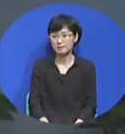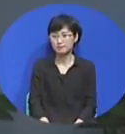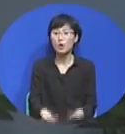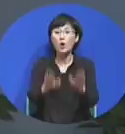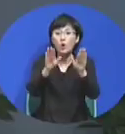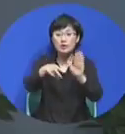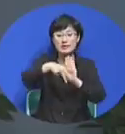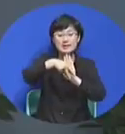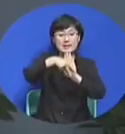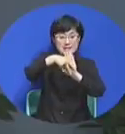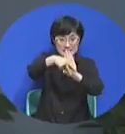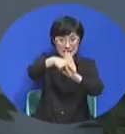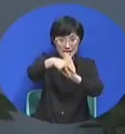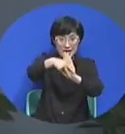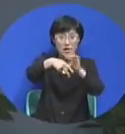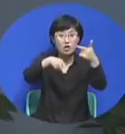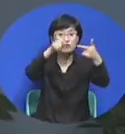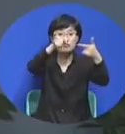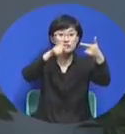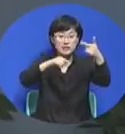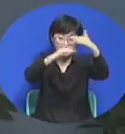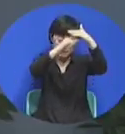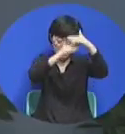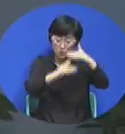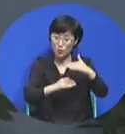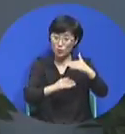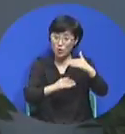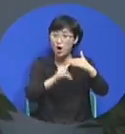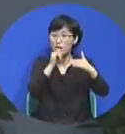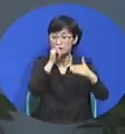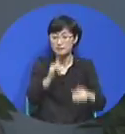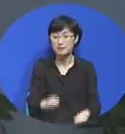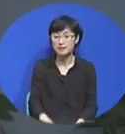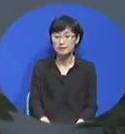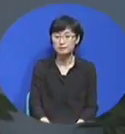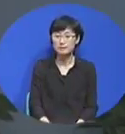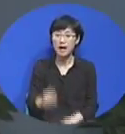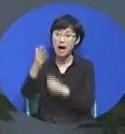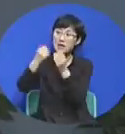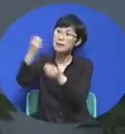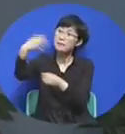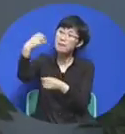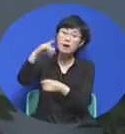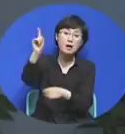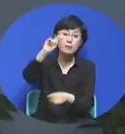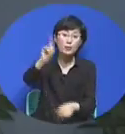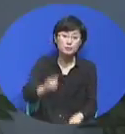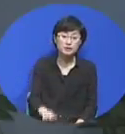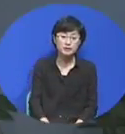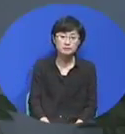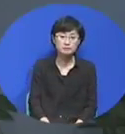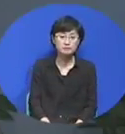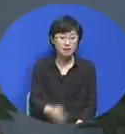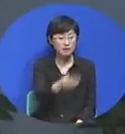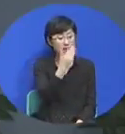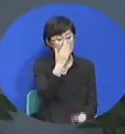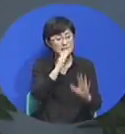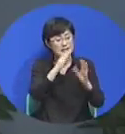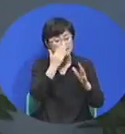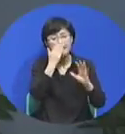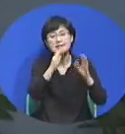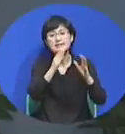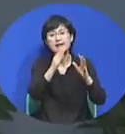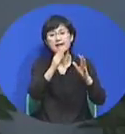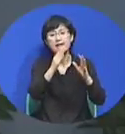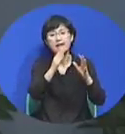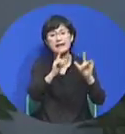오늘 본문 속에 알린 거예요. And he speaks about that in today's passage. 뭘 알렸습니까? What did he tell them? 이스라엘 상태를 알린 겁니다.